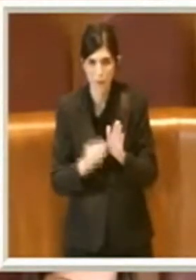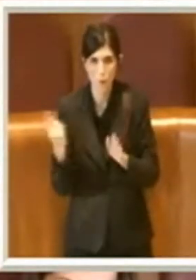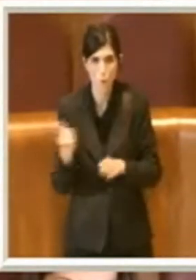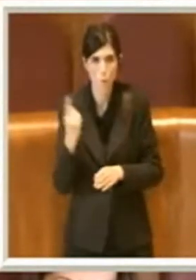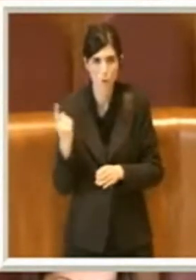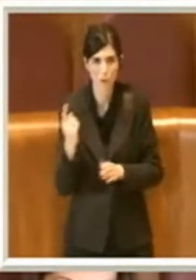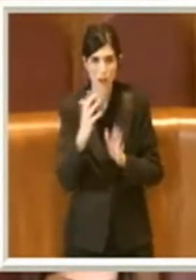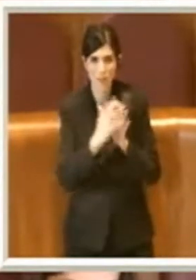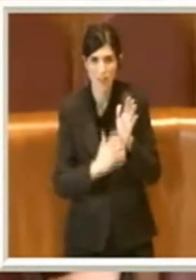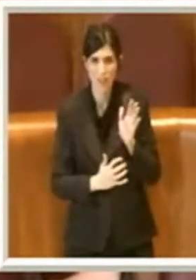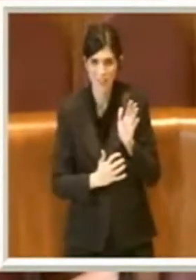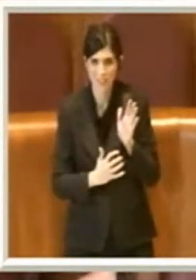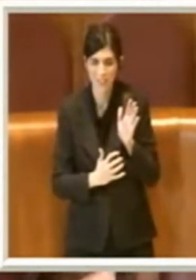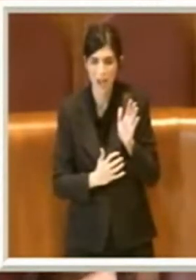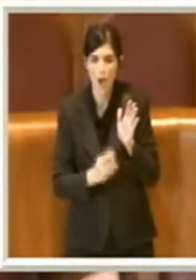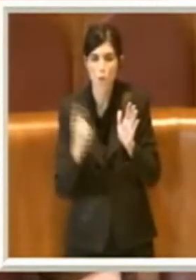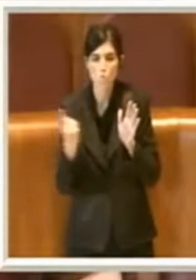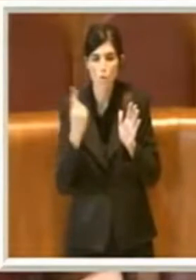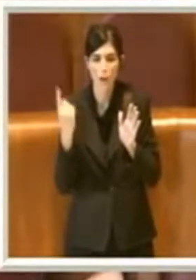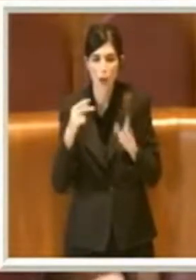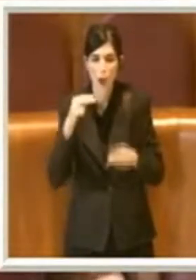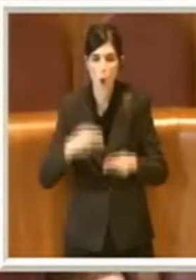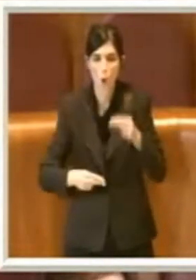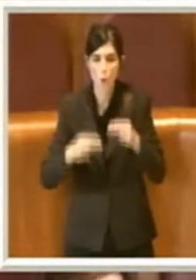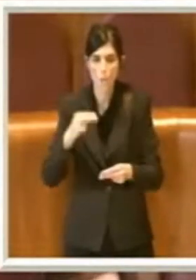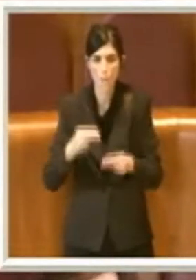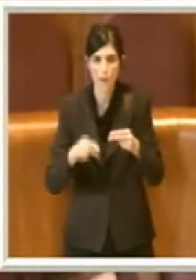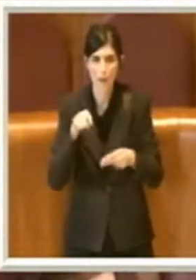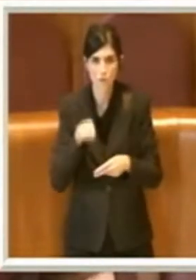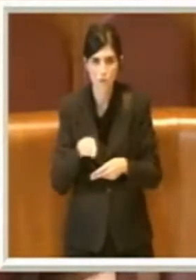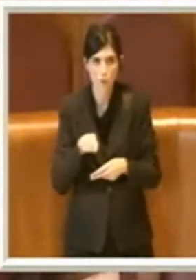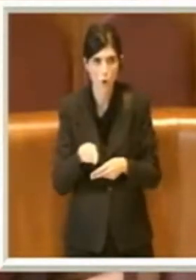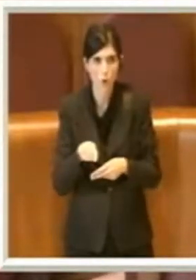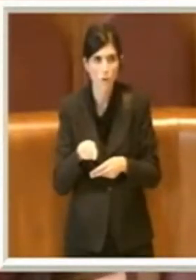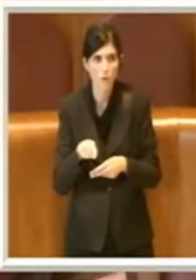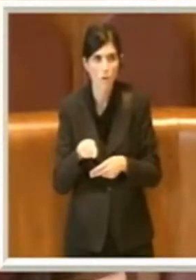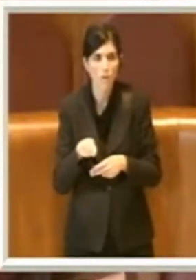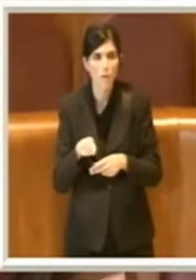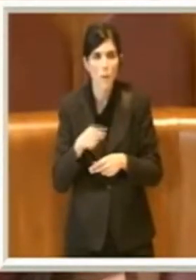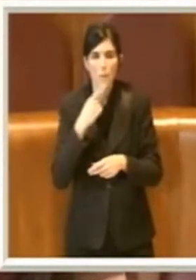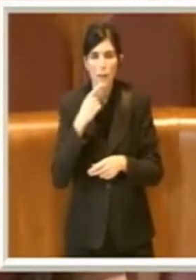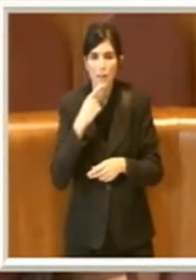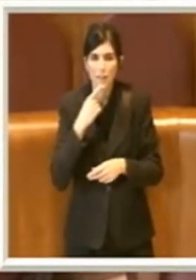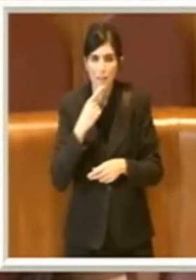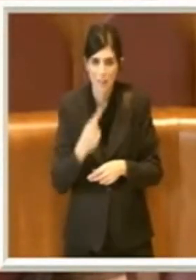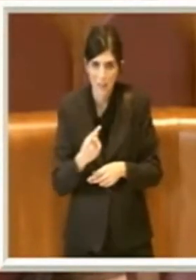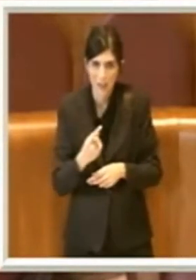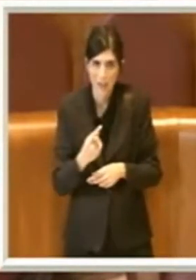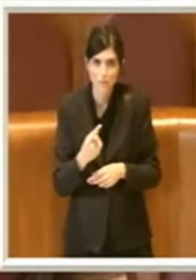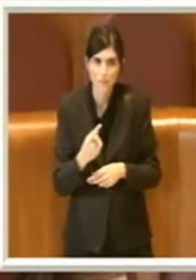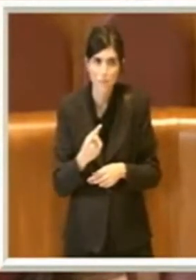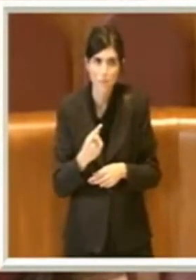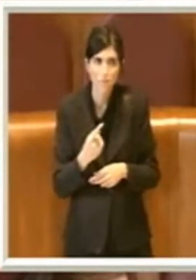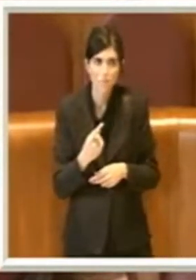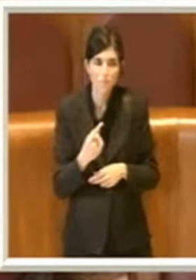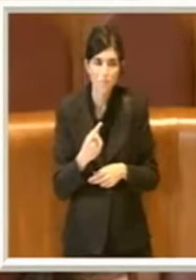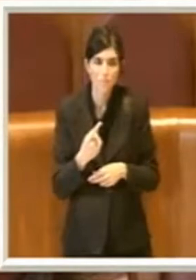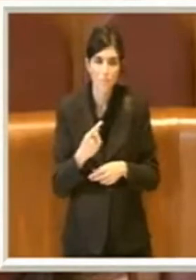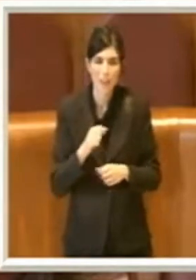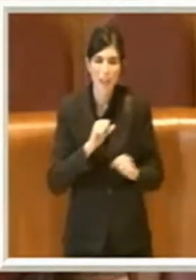commercio, le deliberazioni capitoline, per dire che